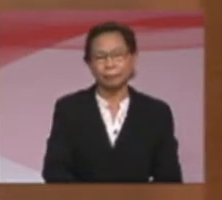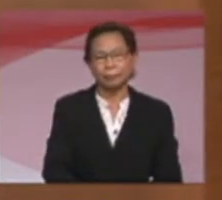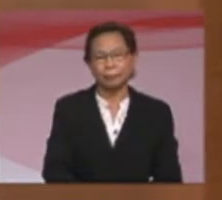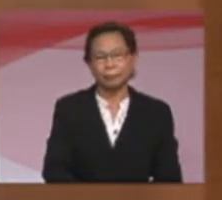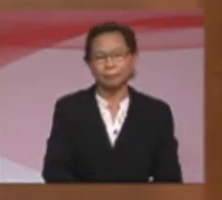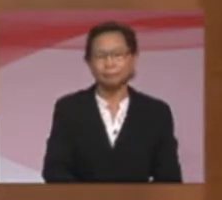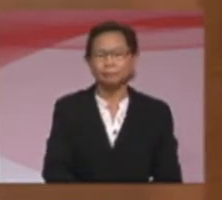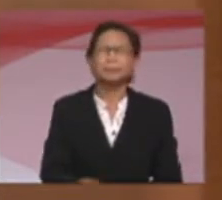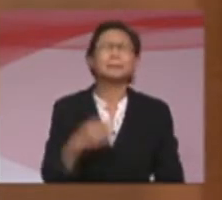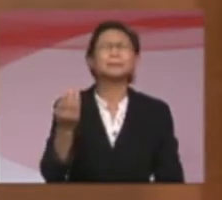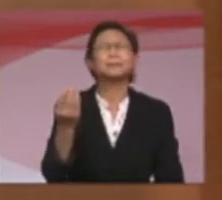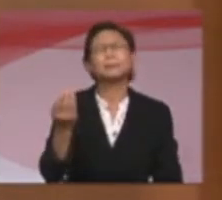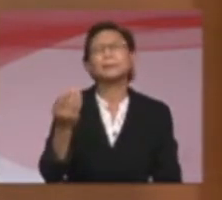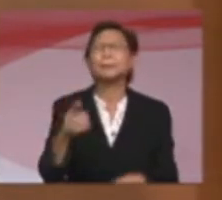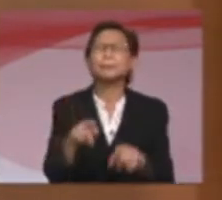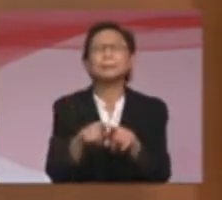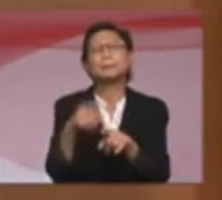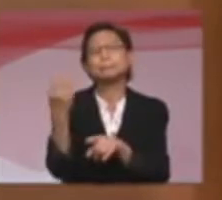Seperti biasa,